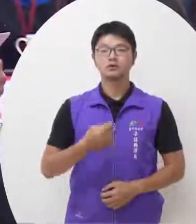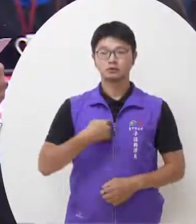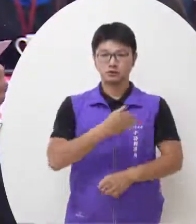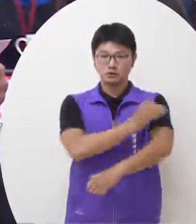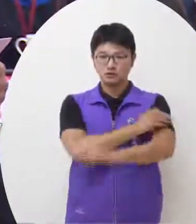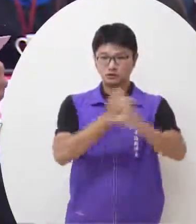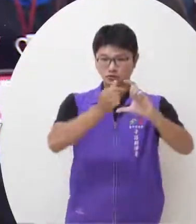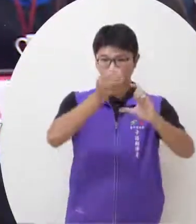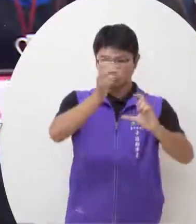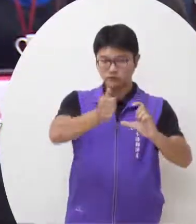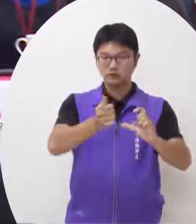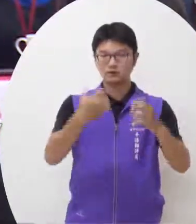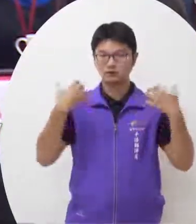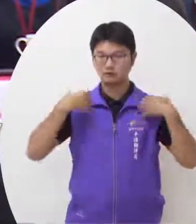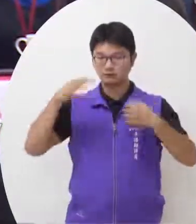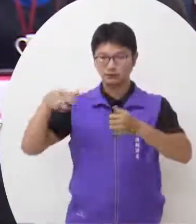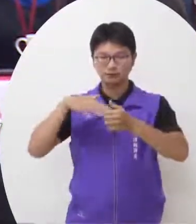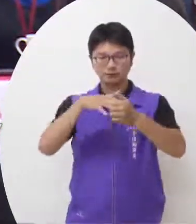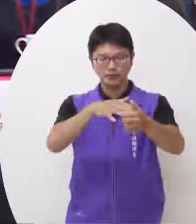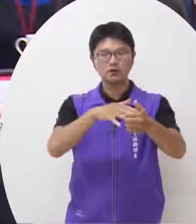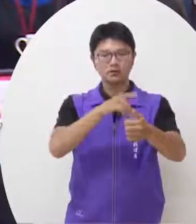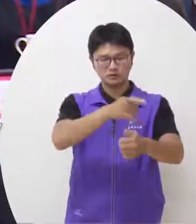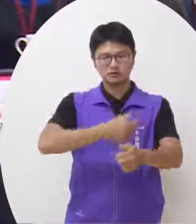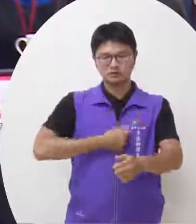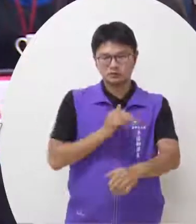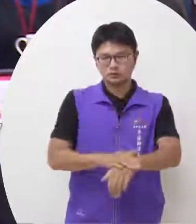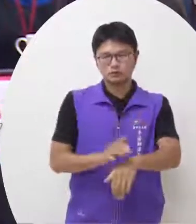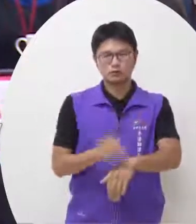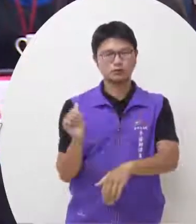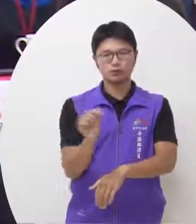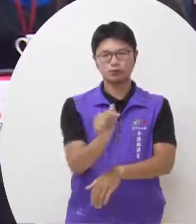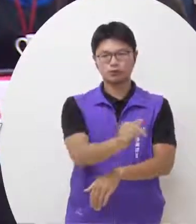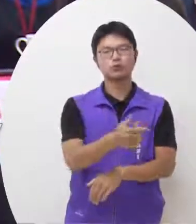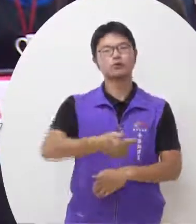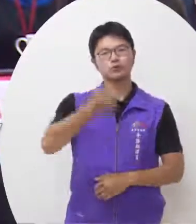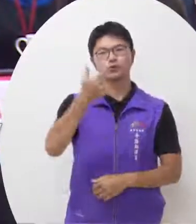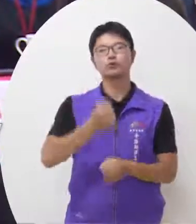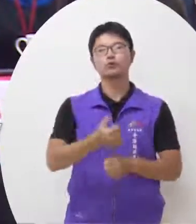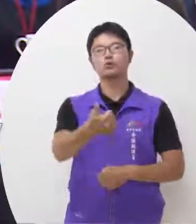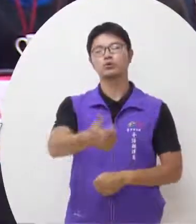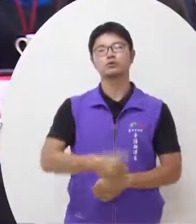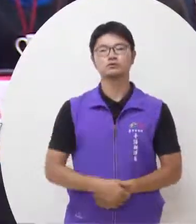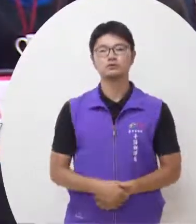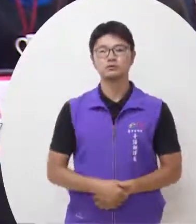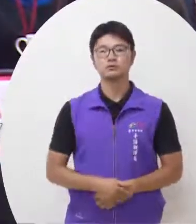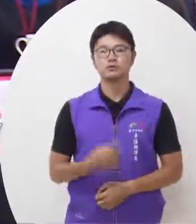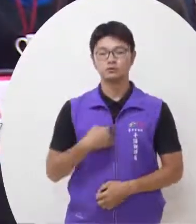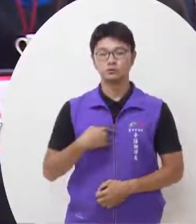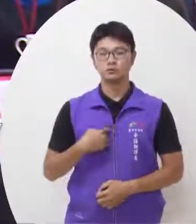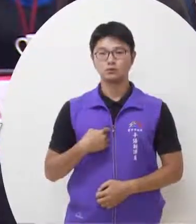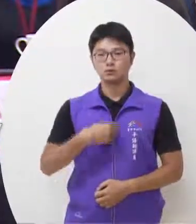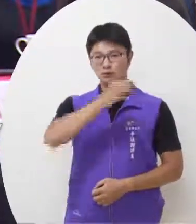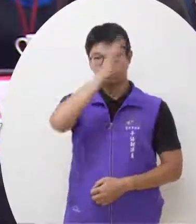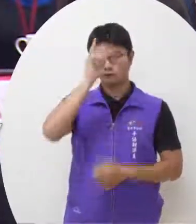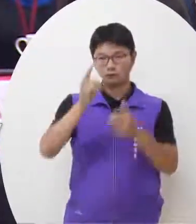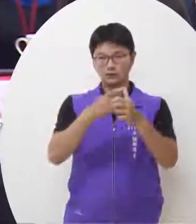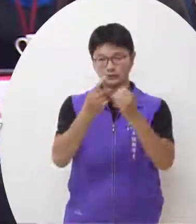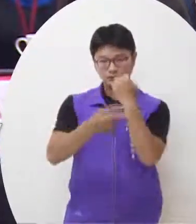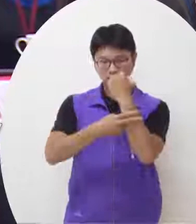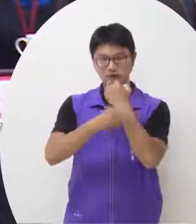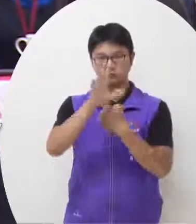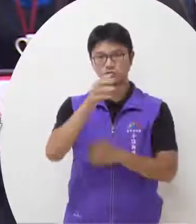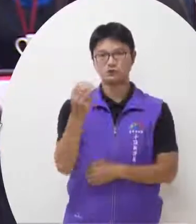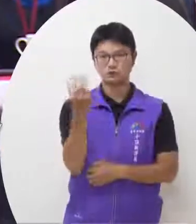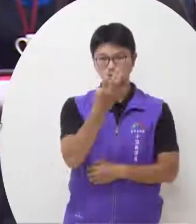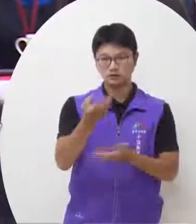是带着我们哈，非常好哦，很有效率哦，也谢谢哈。那我这边逢甲里有几项，有三项这个